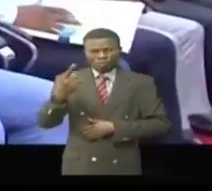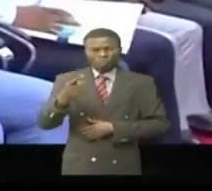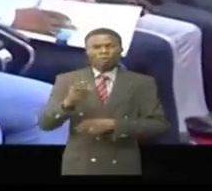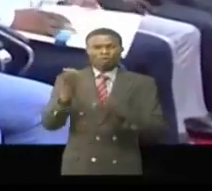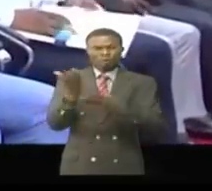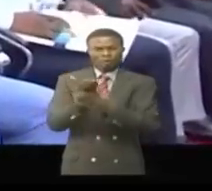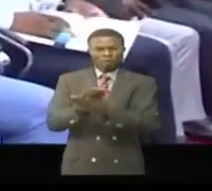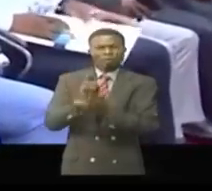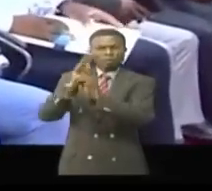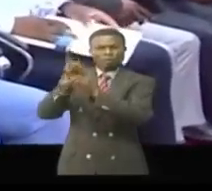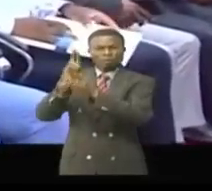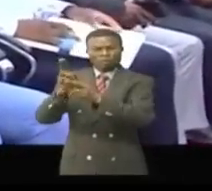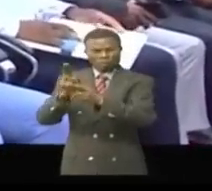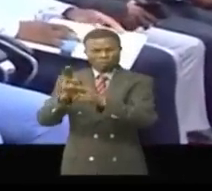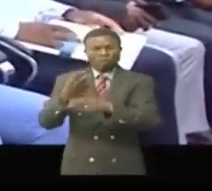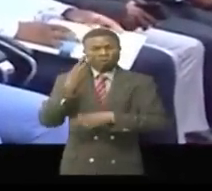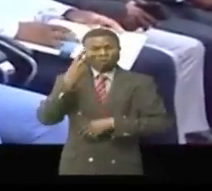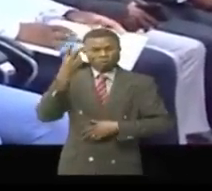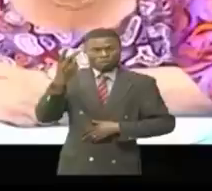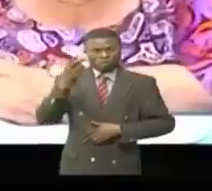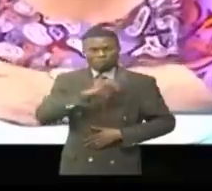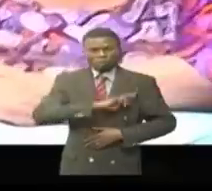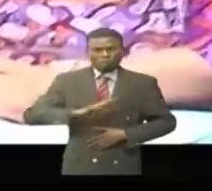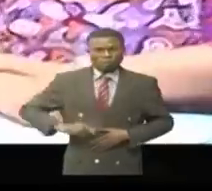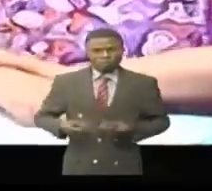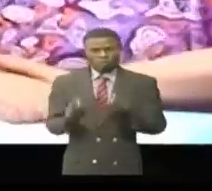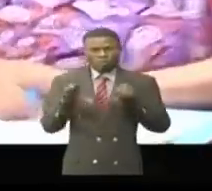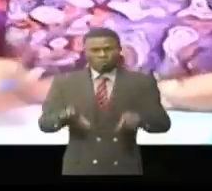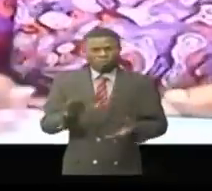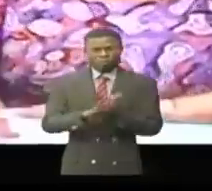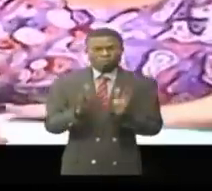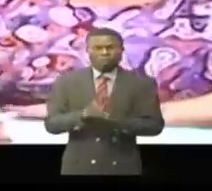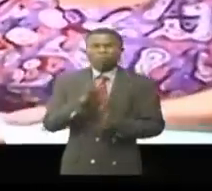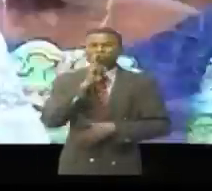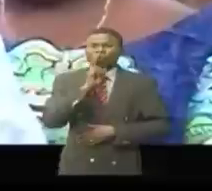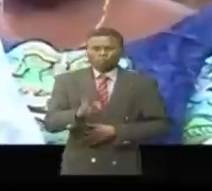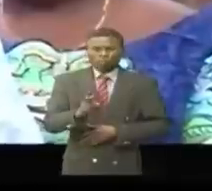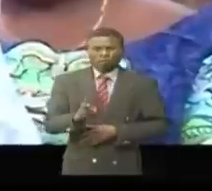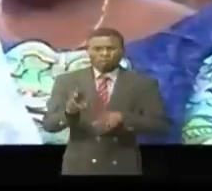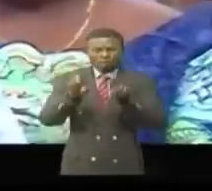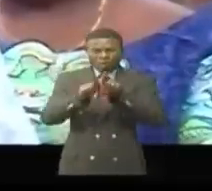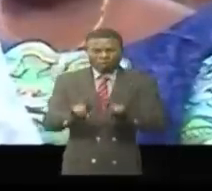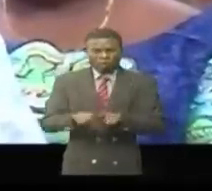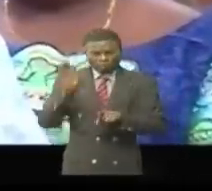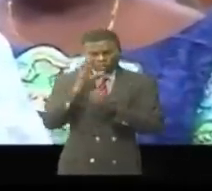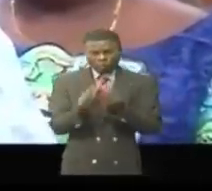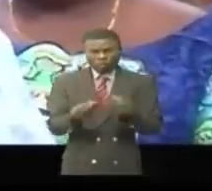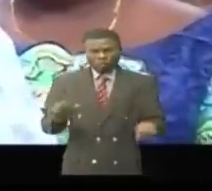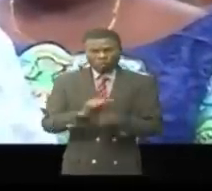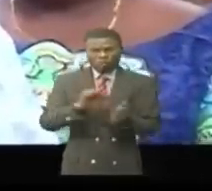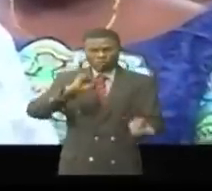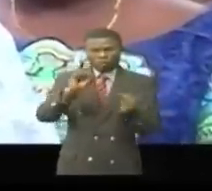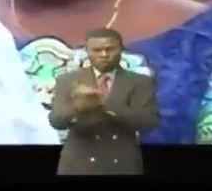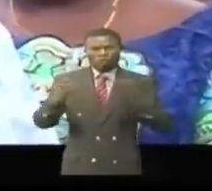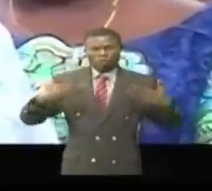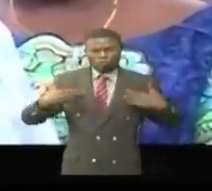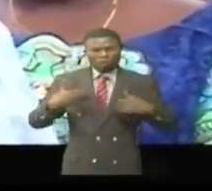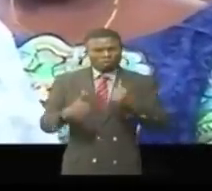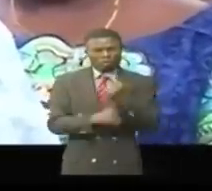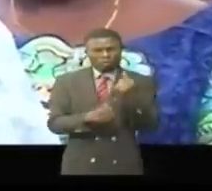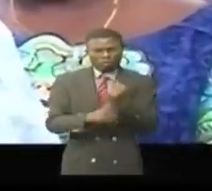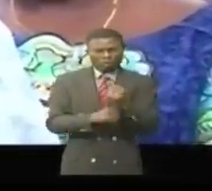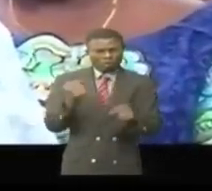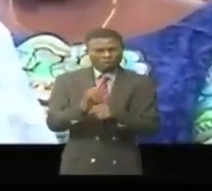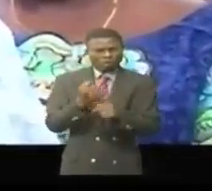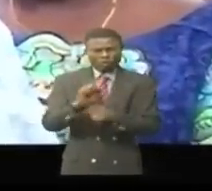plaidoyers pour matérialiser la vision de la République démocratique du Congo, pays solution. La question des changements climatiques, personne ne peut y